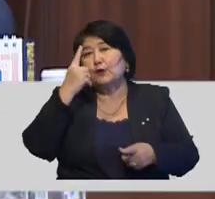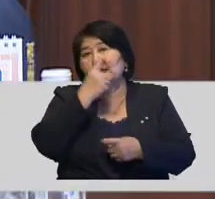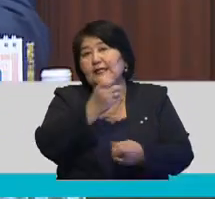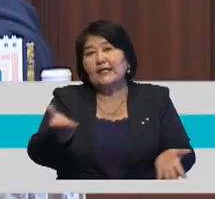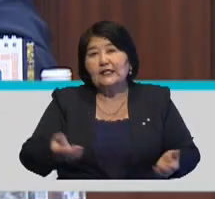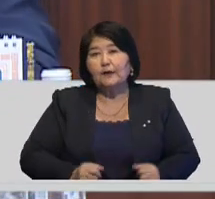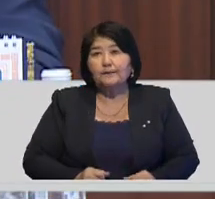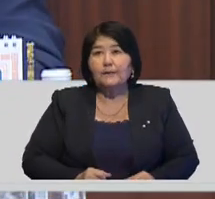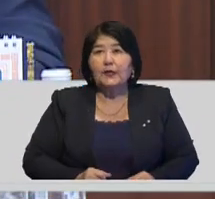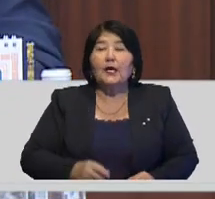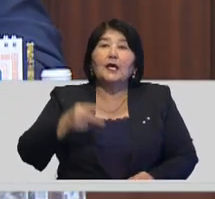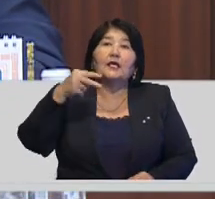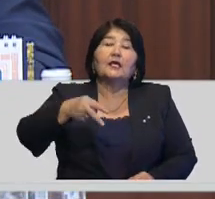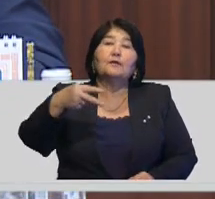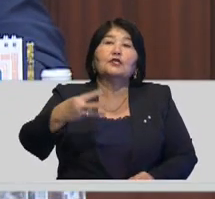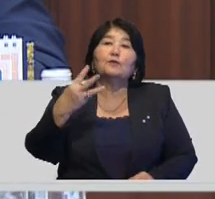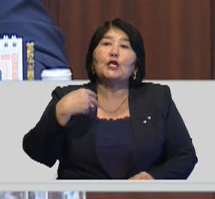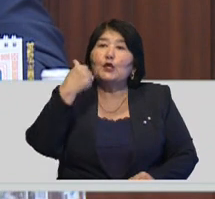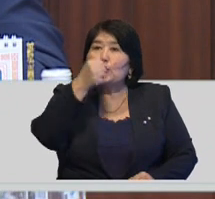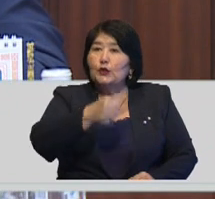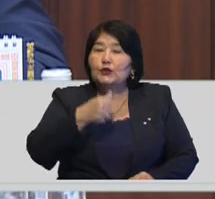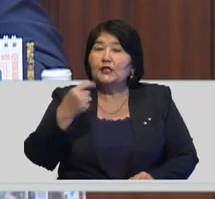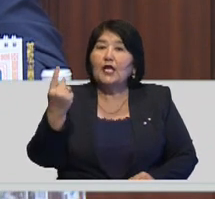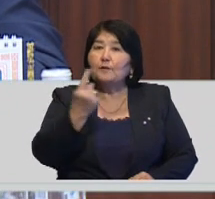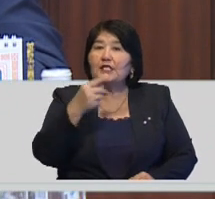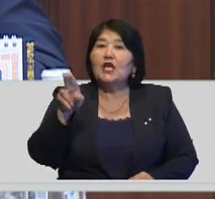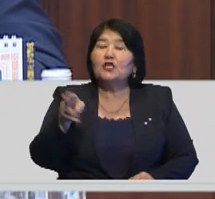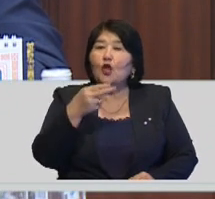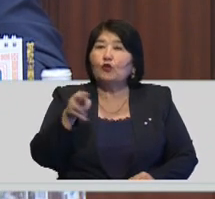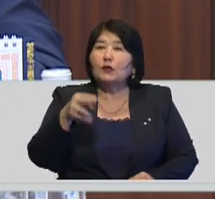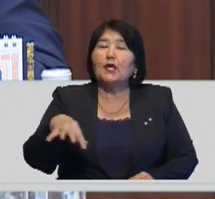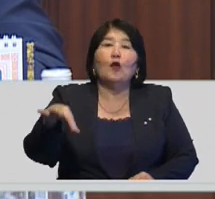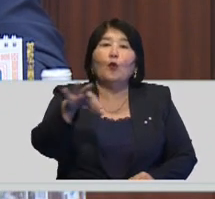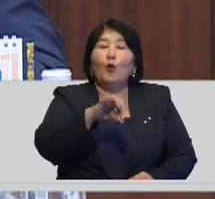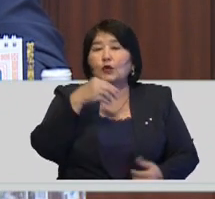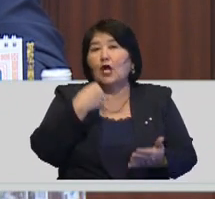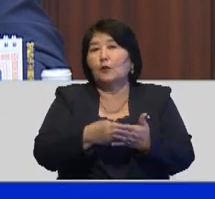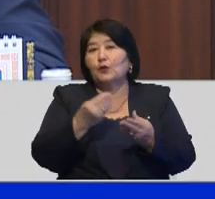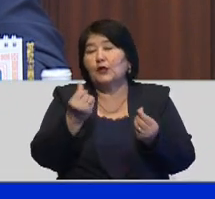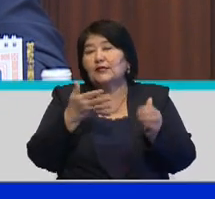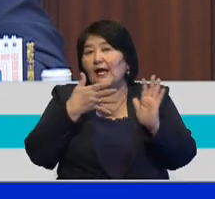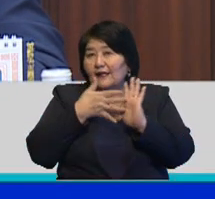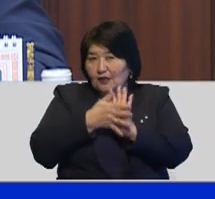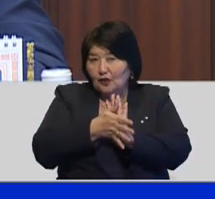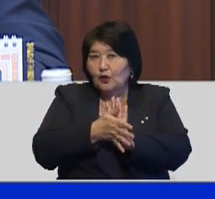ескертті. 2023 жылдың 1 желтоқсанына облыс бюджет қаражаттарын